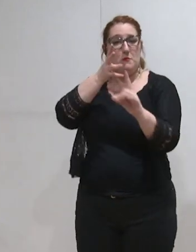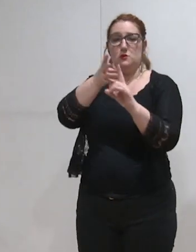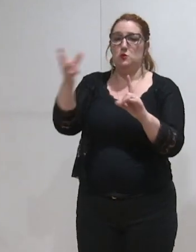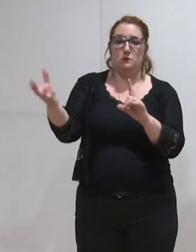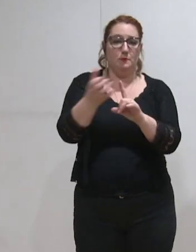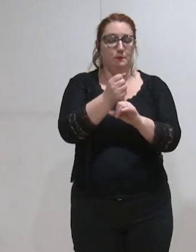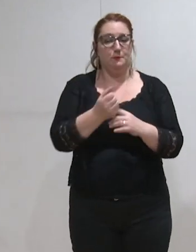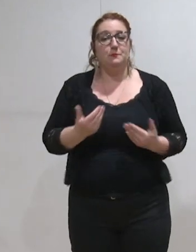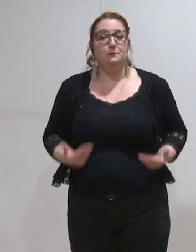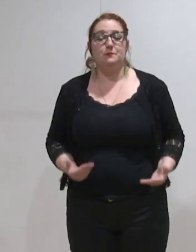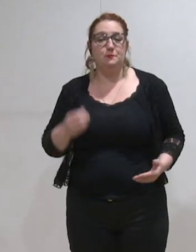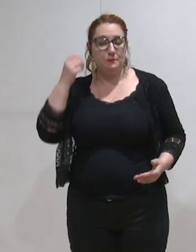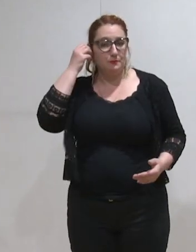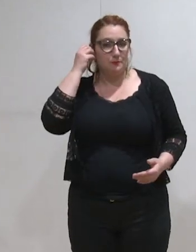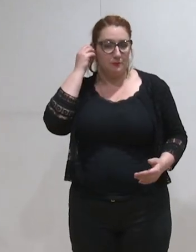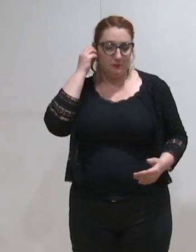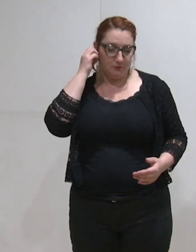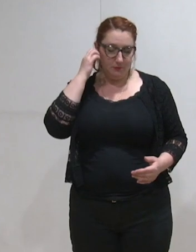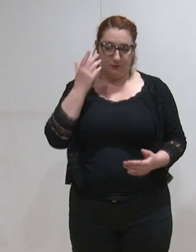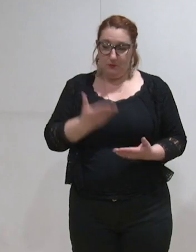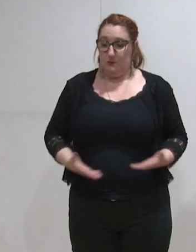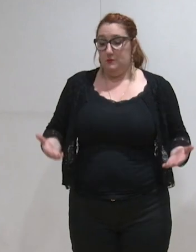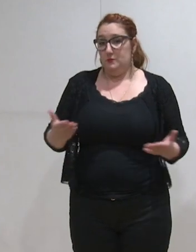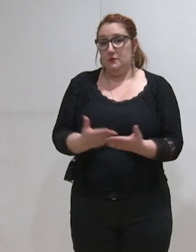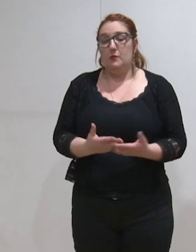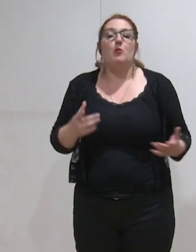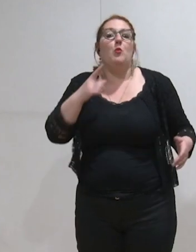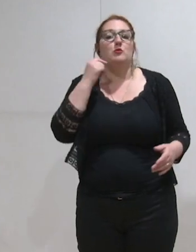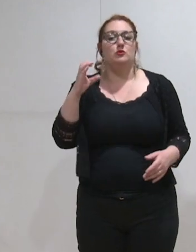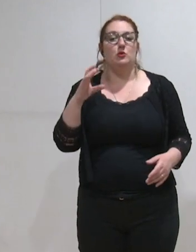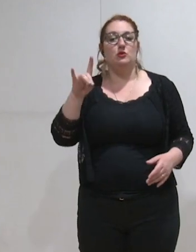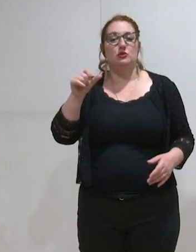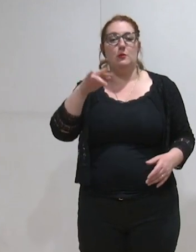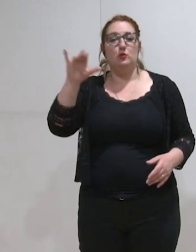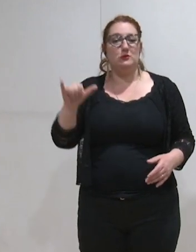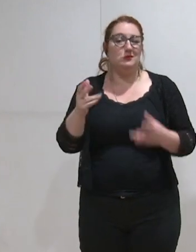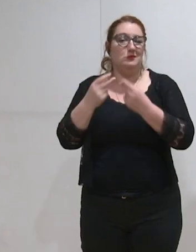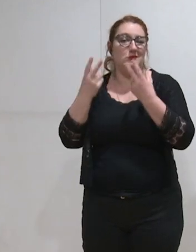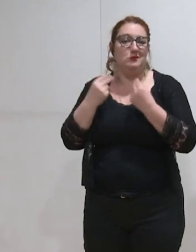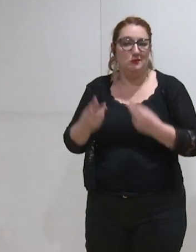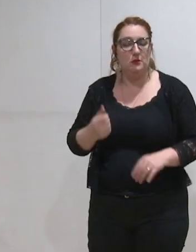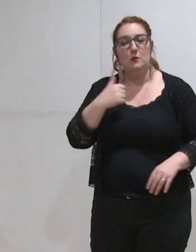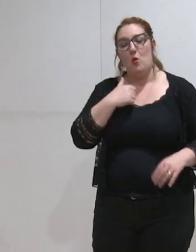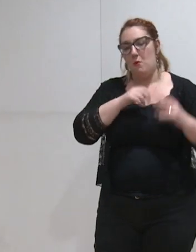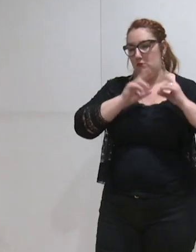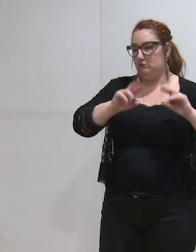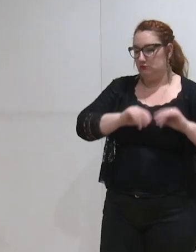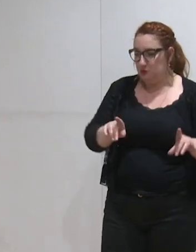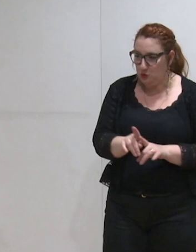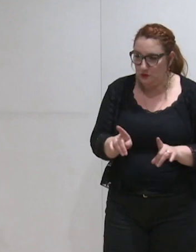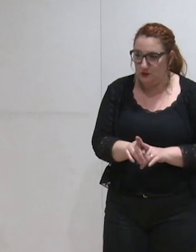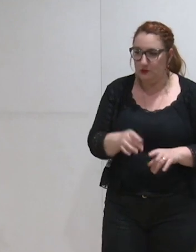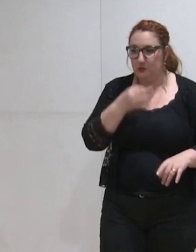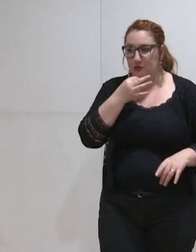là nous sommes dans une situation puisque monsieur monsieur chamussi a rappelé un certain nombre de choses je vais aussi en rappeler d'autres à savoir